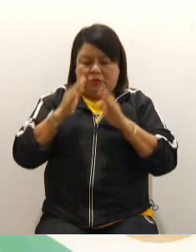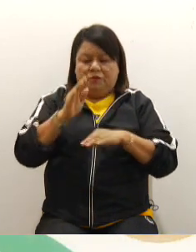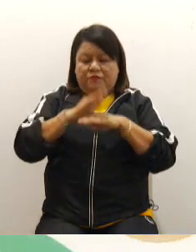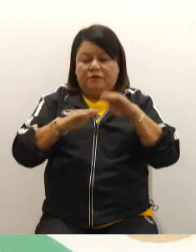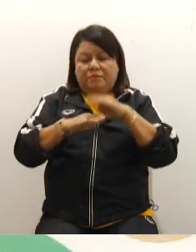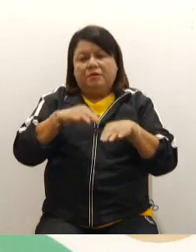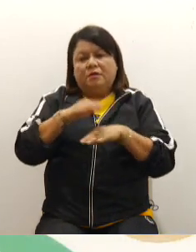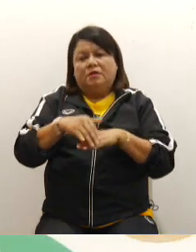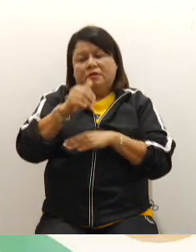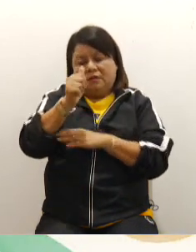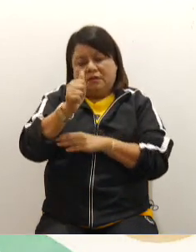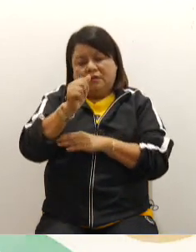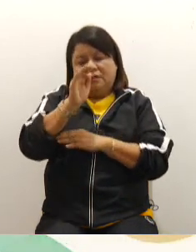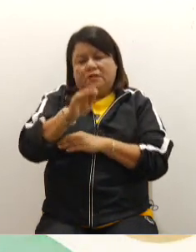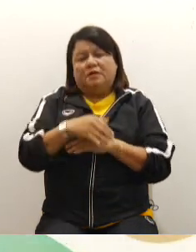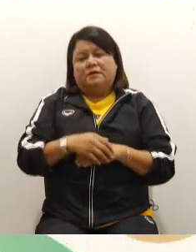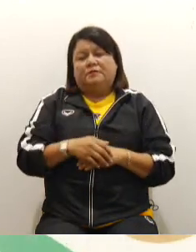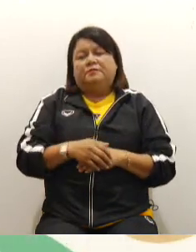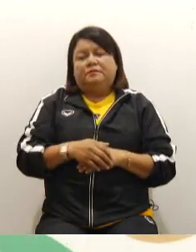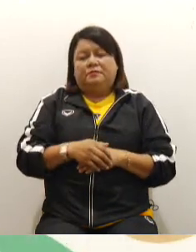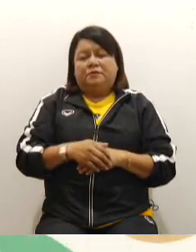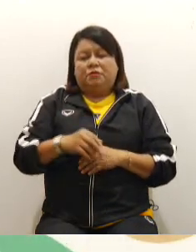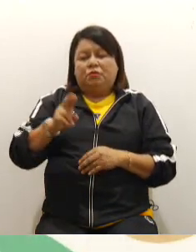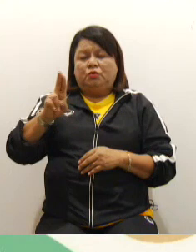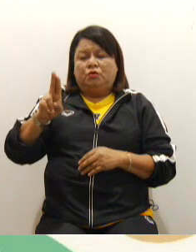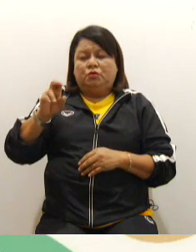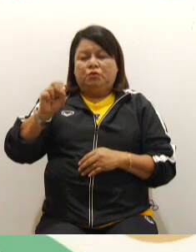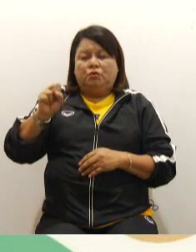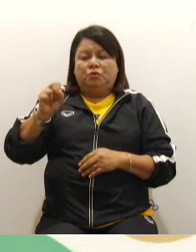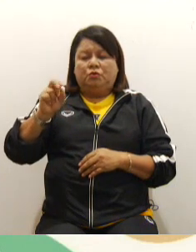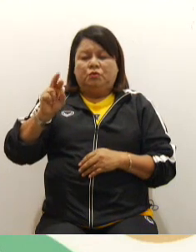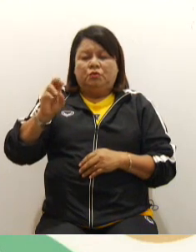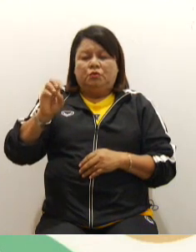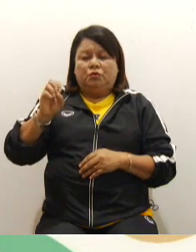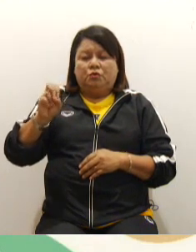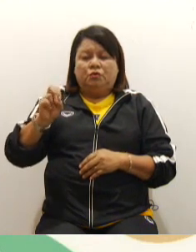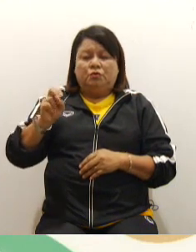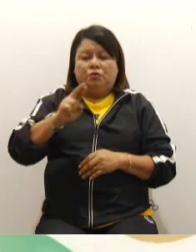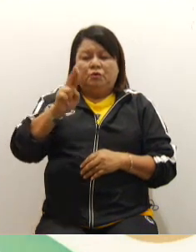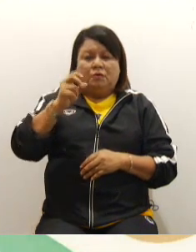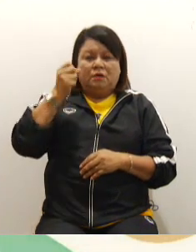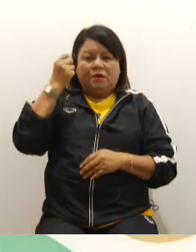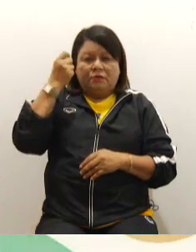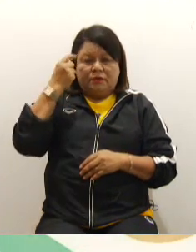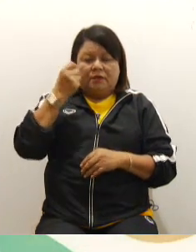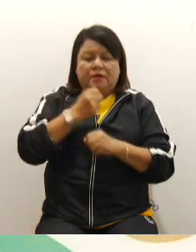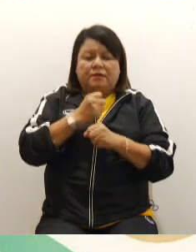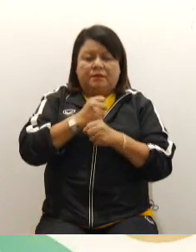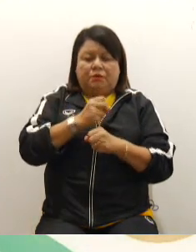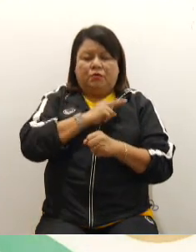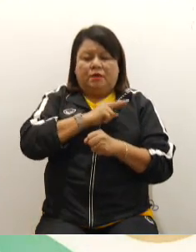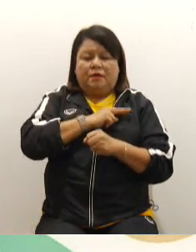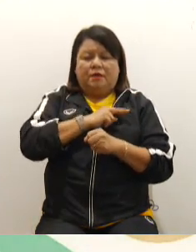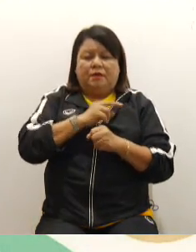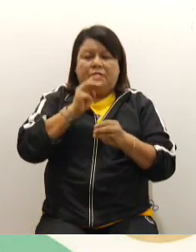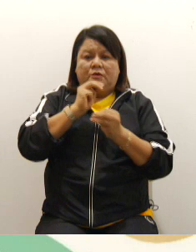นะคะ user นะคะ user ว่ามีความเข้าใจต่อการปฏิบัติตัวที่เหมาะสมในห้องปฏิบัติการหรือเปล่านะ